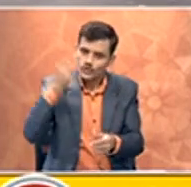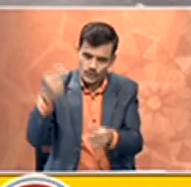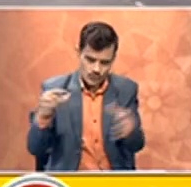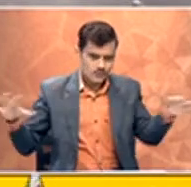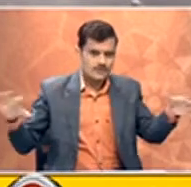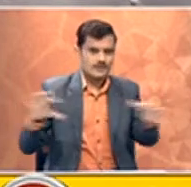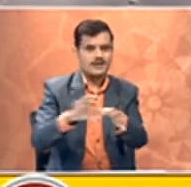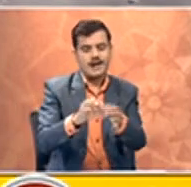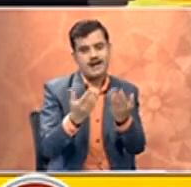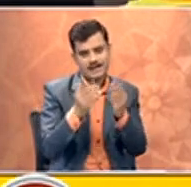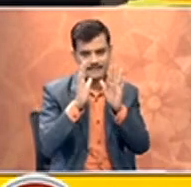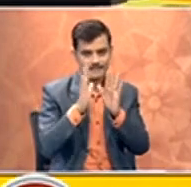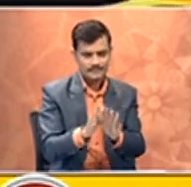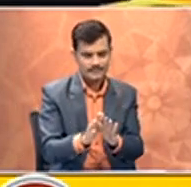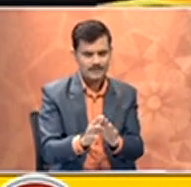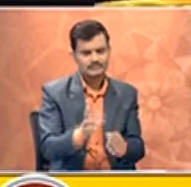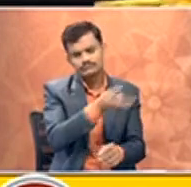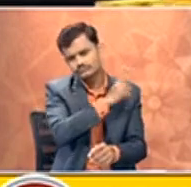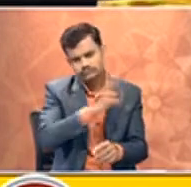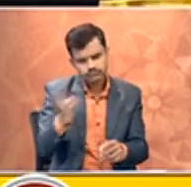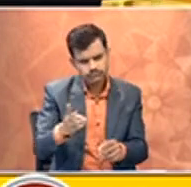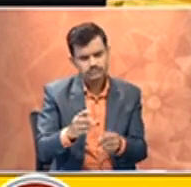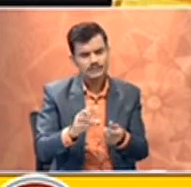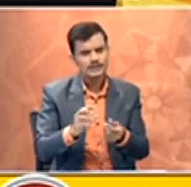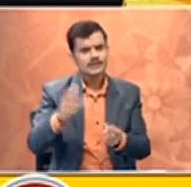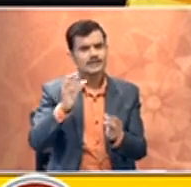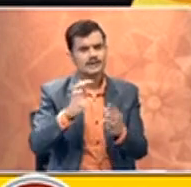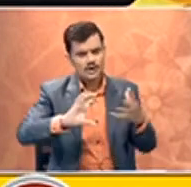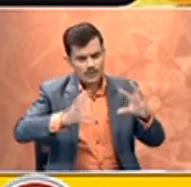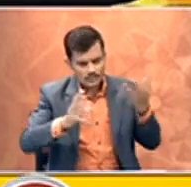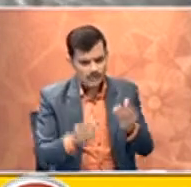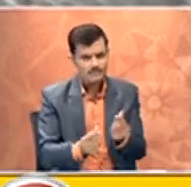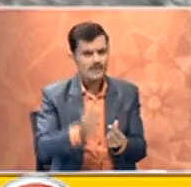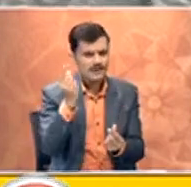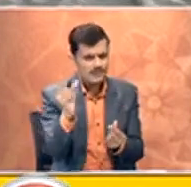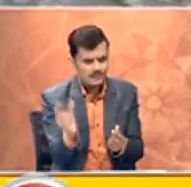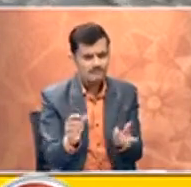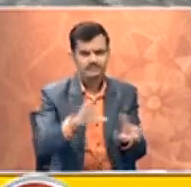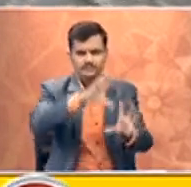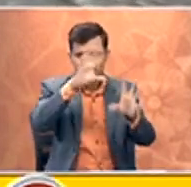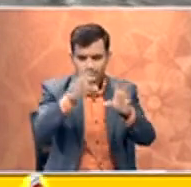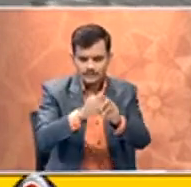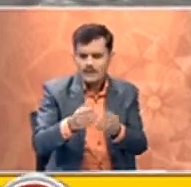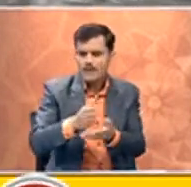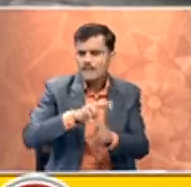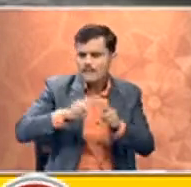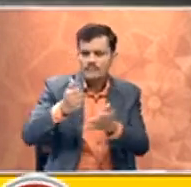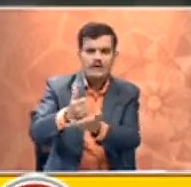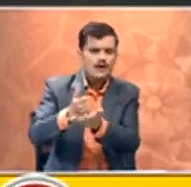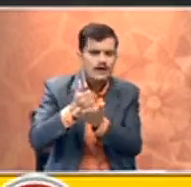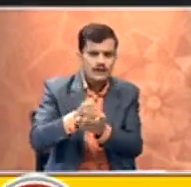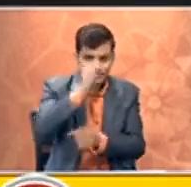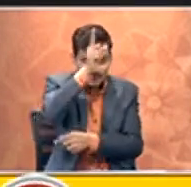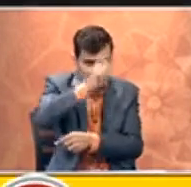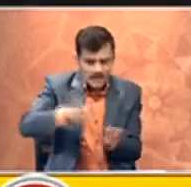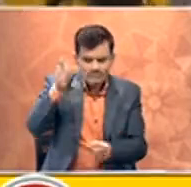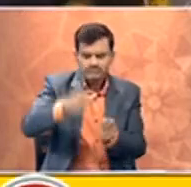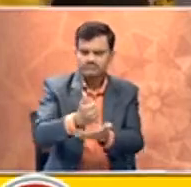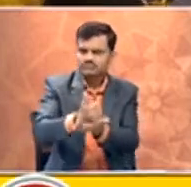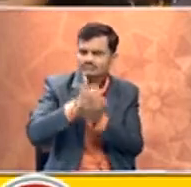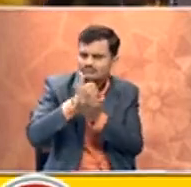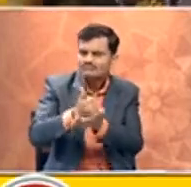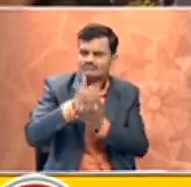रही है। तमाम पार्ट्स और तकनीकी जरूरतों को पूरा करने में कितने ही देशवासियों ने योगदान दिया